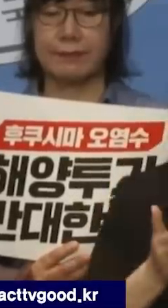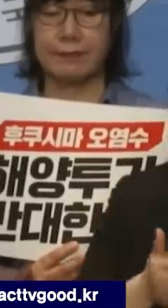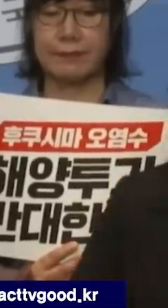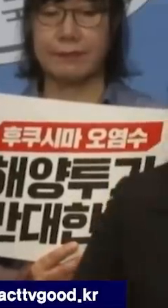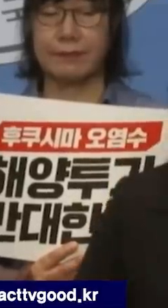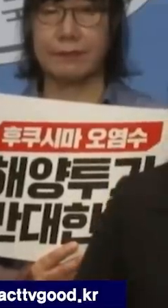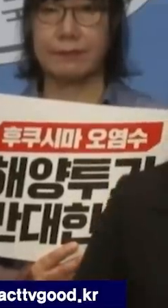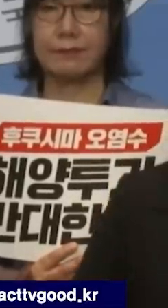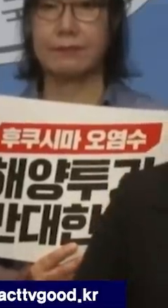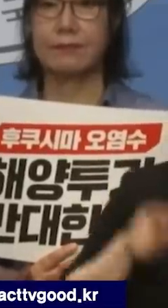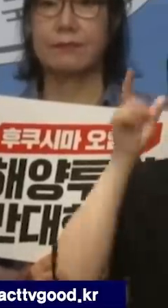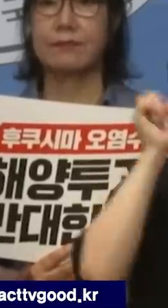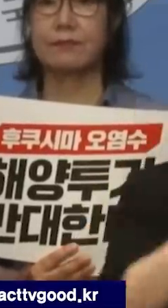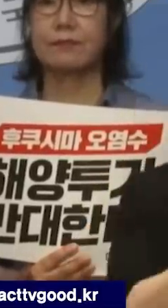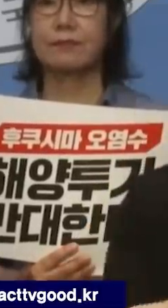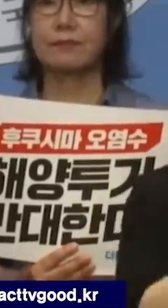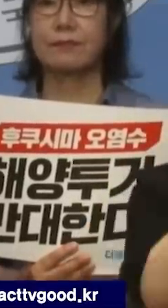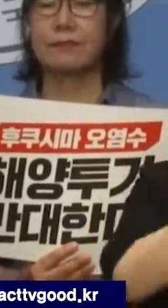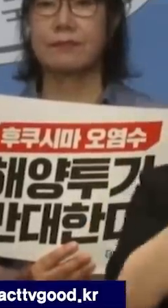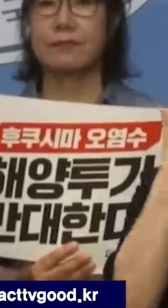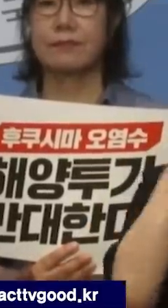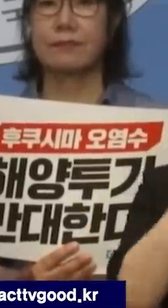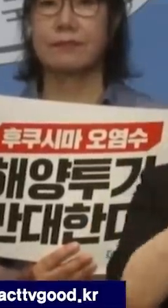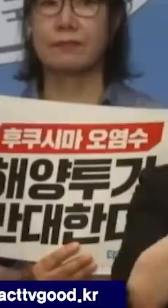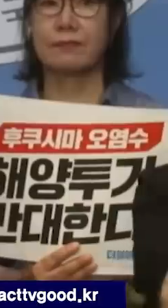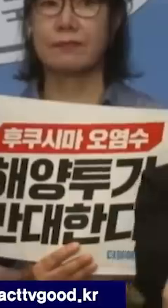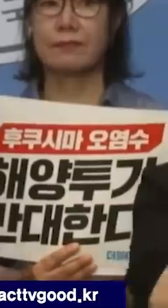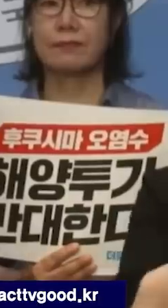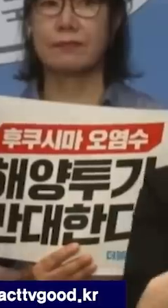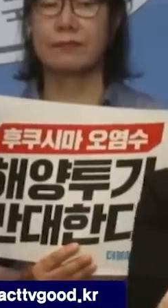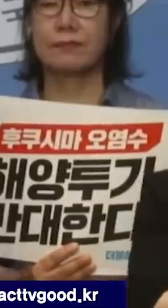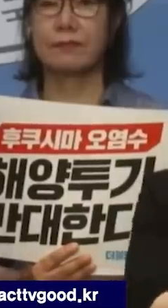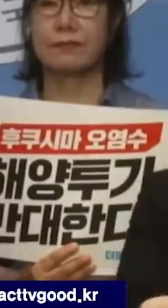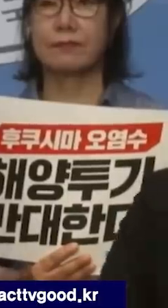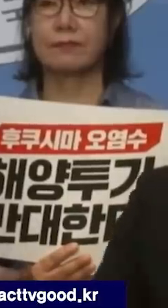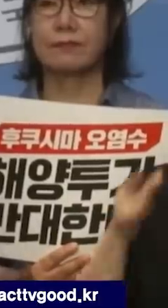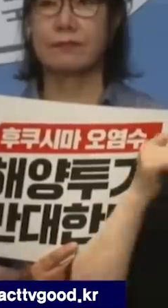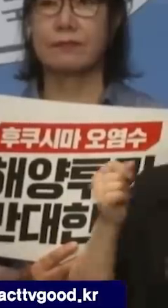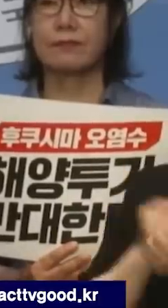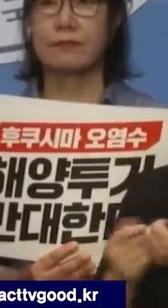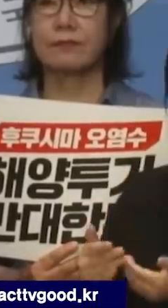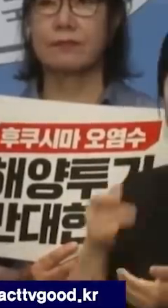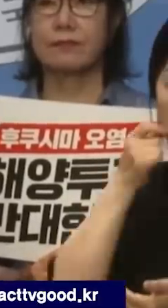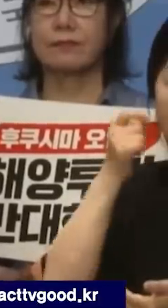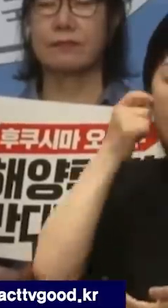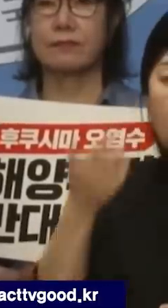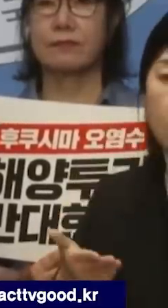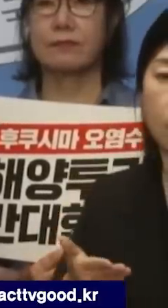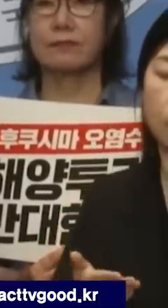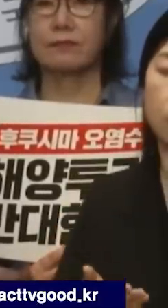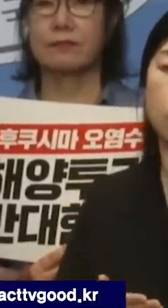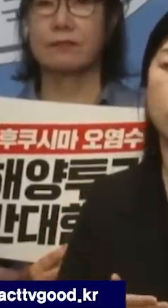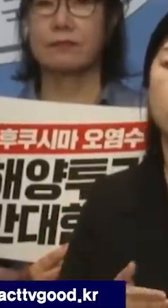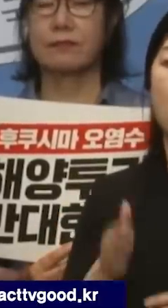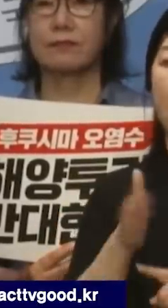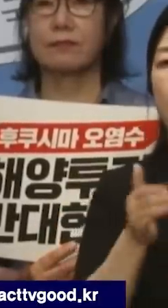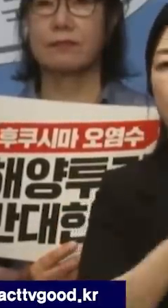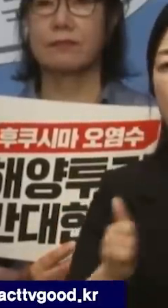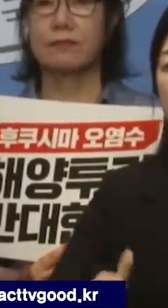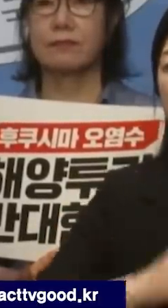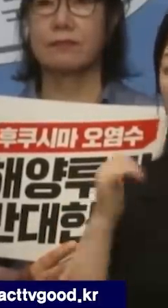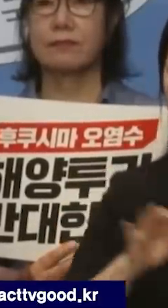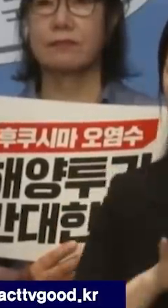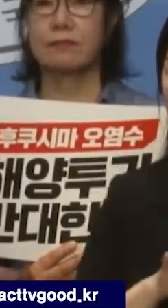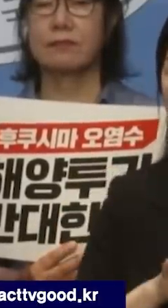광우병 당시에 미국도 설득했는데 저깟 일부 하나 설득 못하겠습니까? 어민이 하나면 얼마나